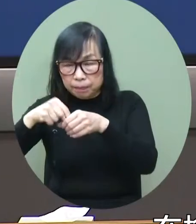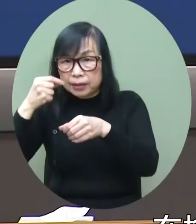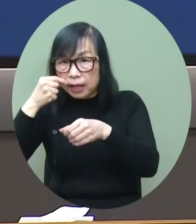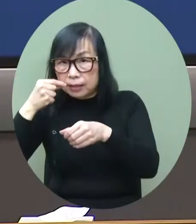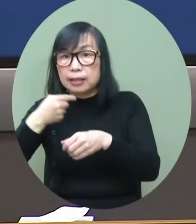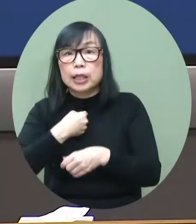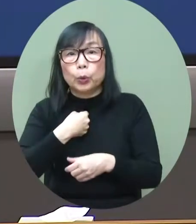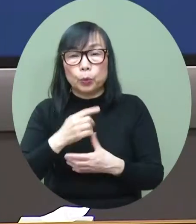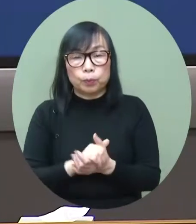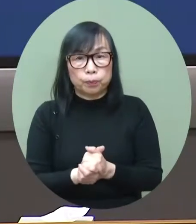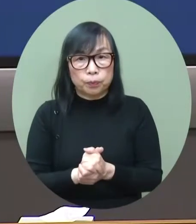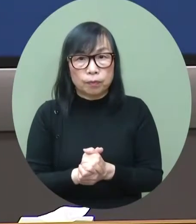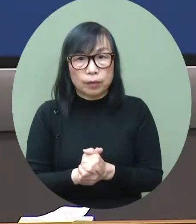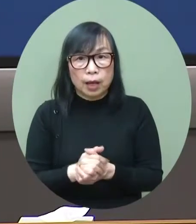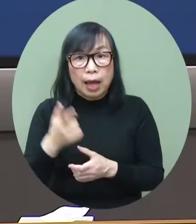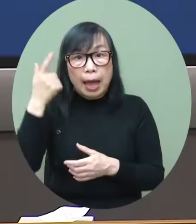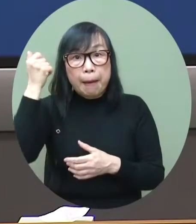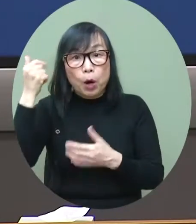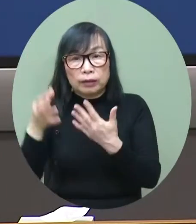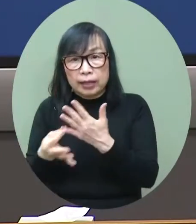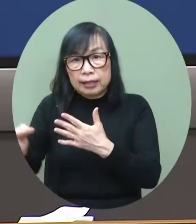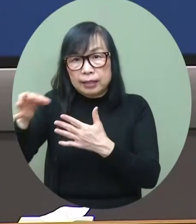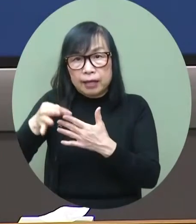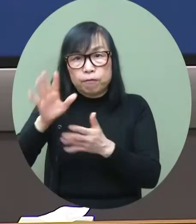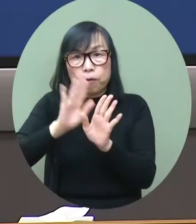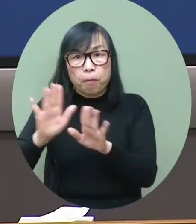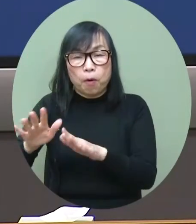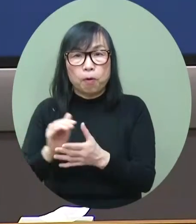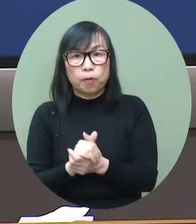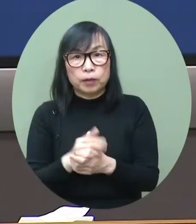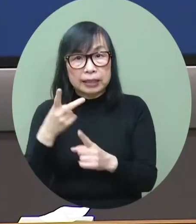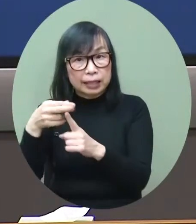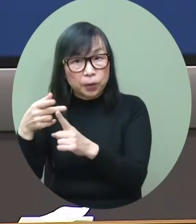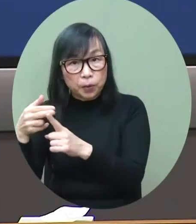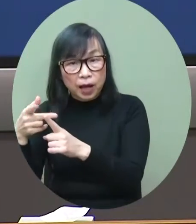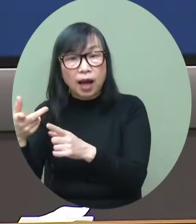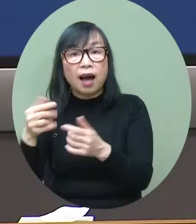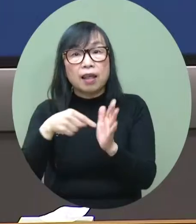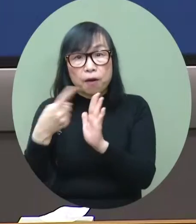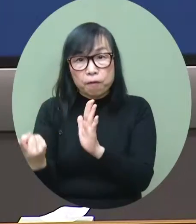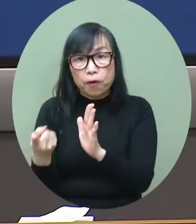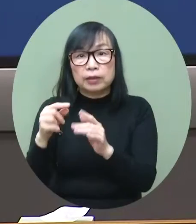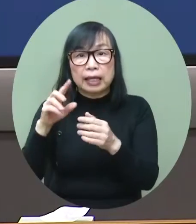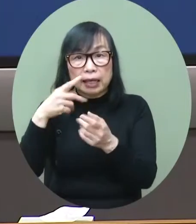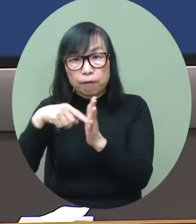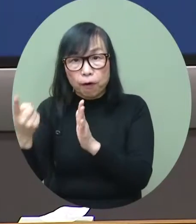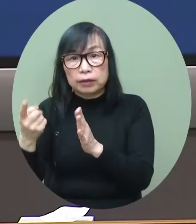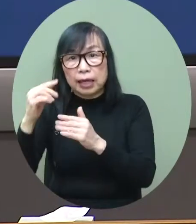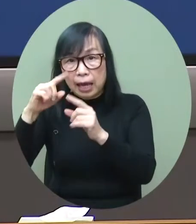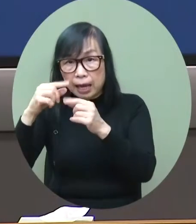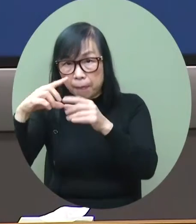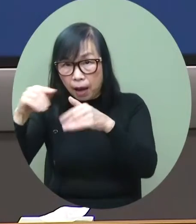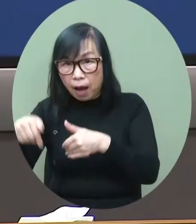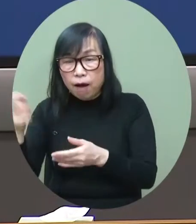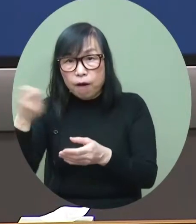試。我哋希望提升我哋嘅服務水平啦，所以頭先有講嘅防疫嘅服務包裏邊有足夠嘅